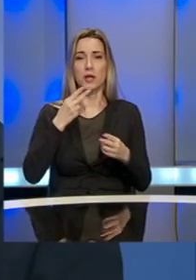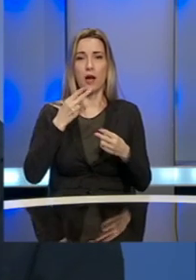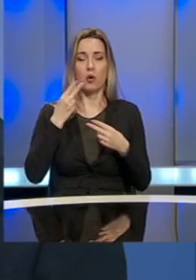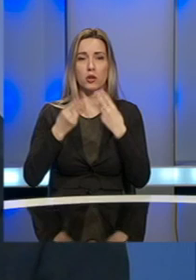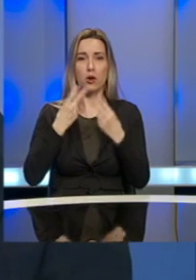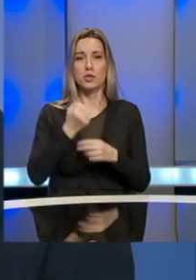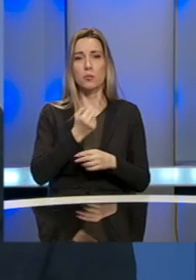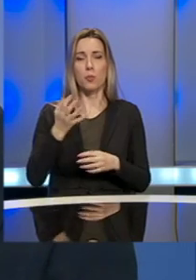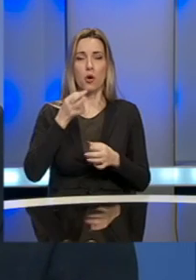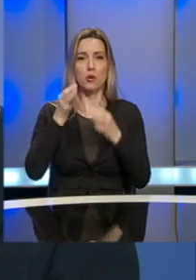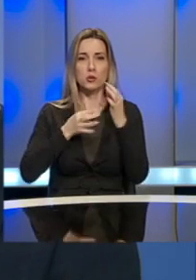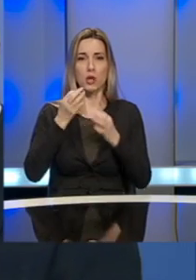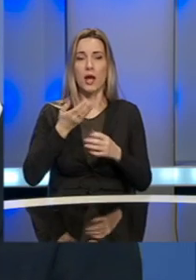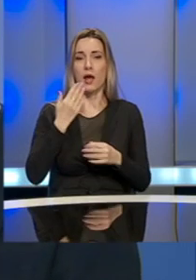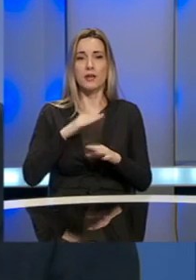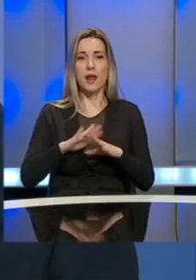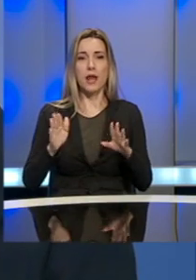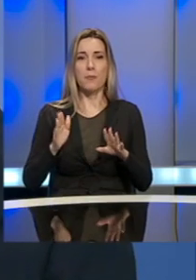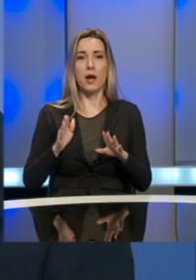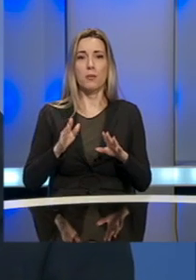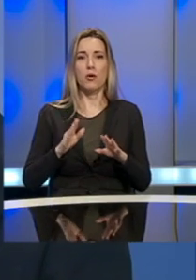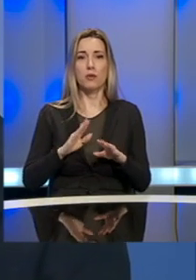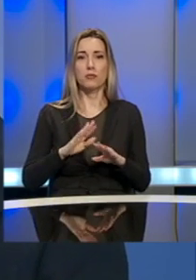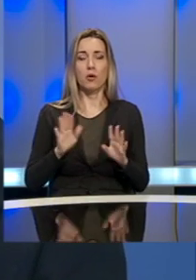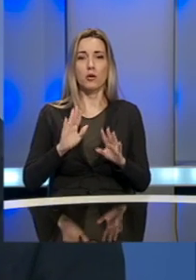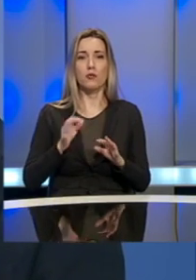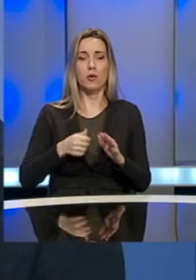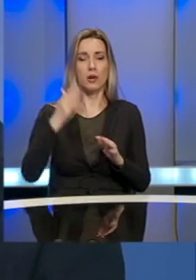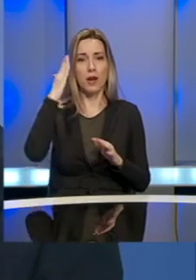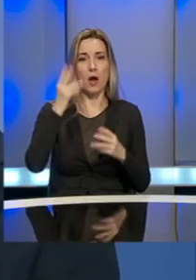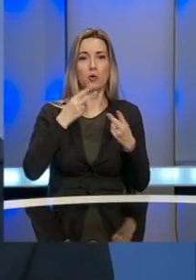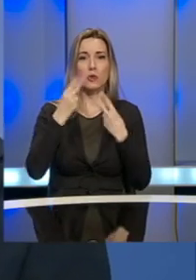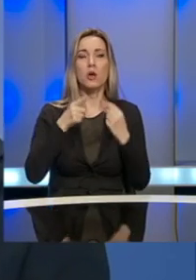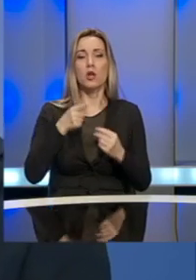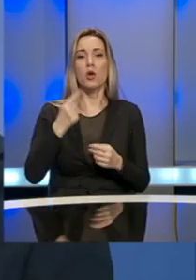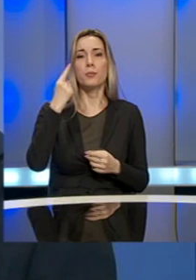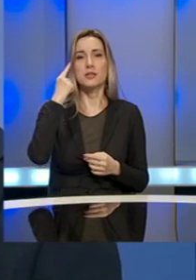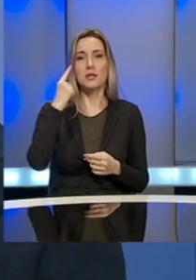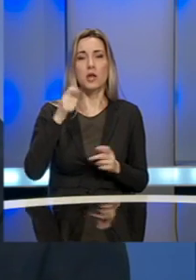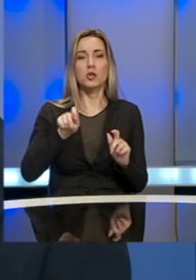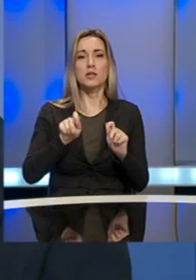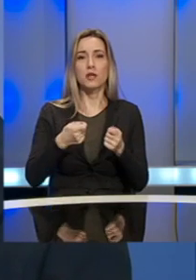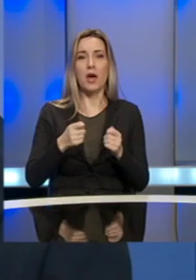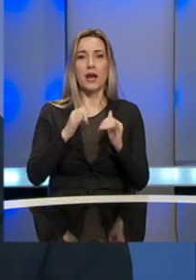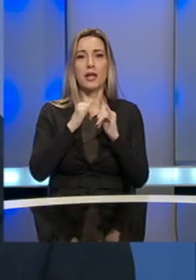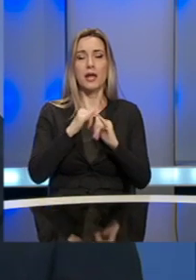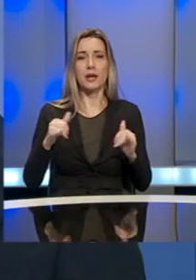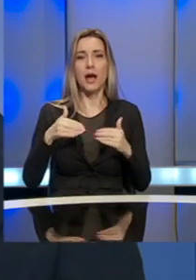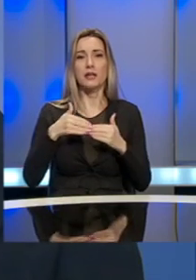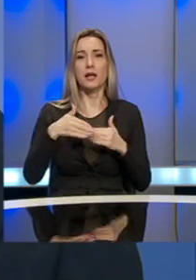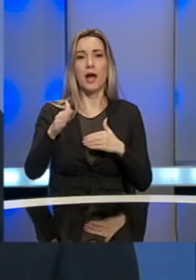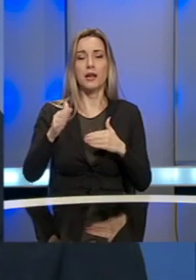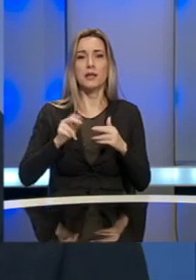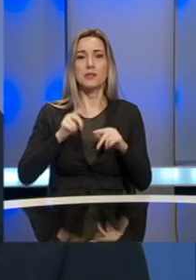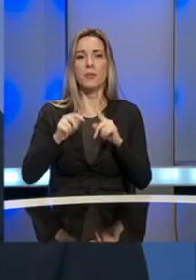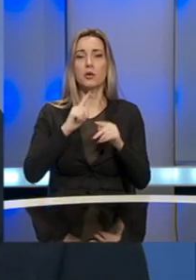uzoraka i da nemamo gotovo u glavu kontrolu, to bi onda značilo zatvaranje grada i naredne stepenice